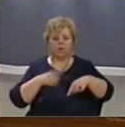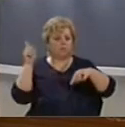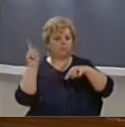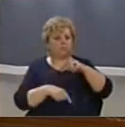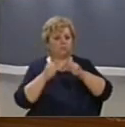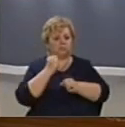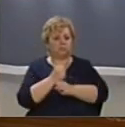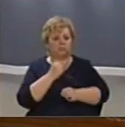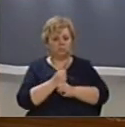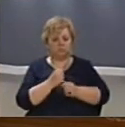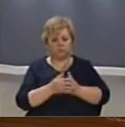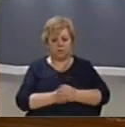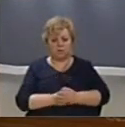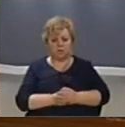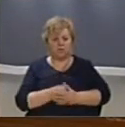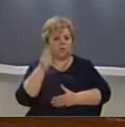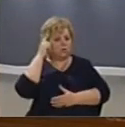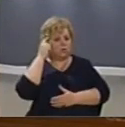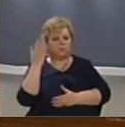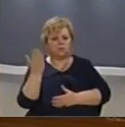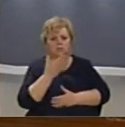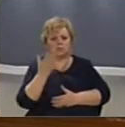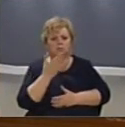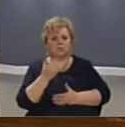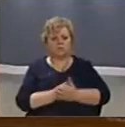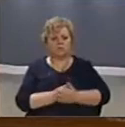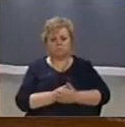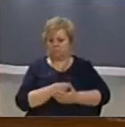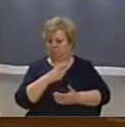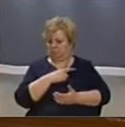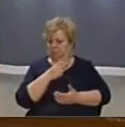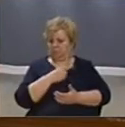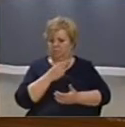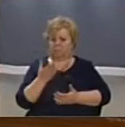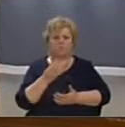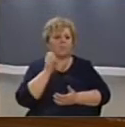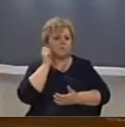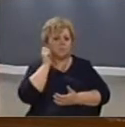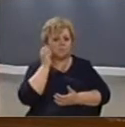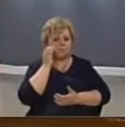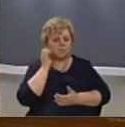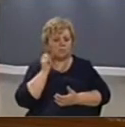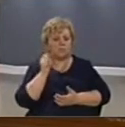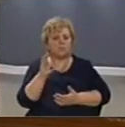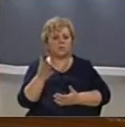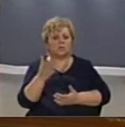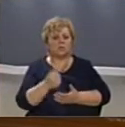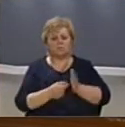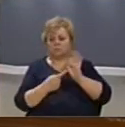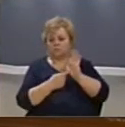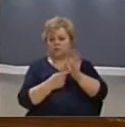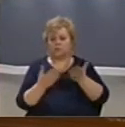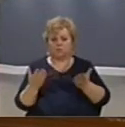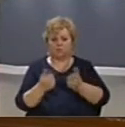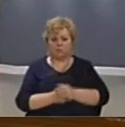puna. Edhe nuk e di se qysh nuk pas ka mujt me prit kjo punë edhe për një ditë, edhe nëse ka pas argumente, apo